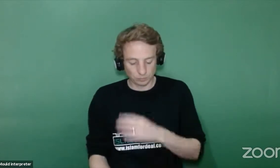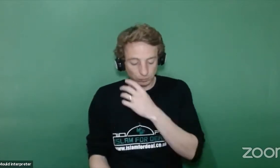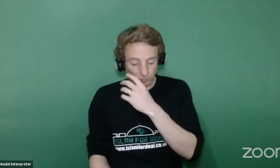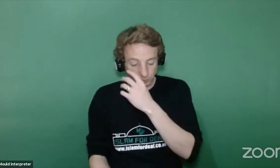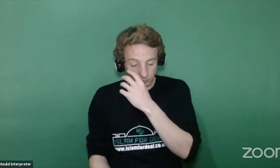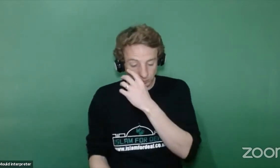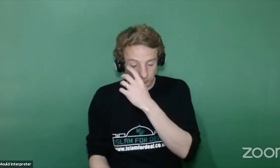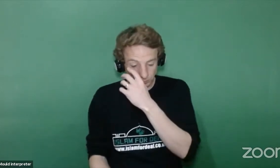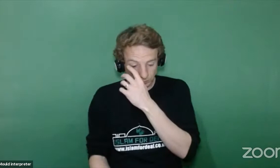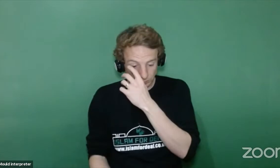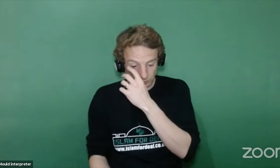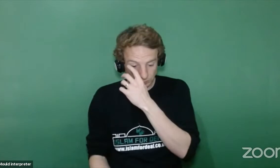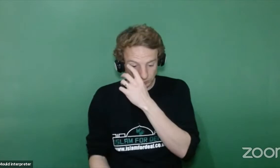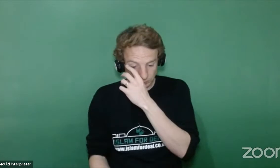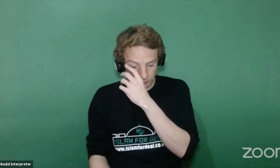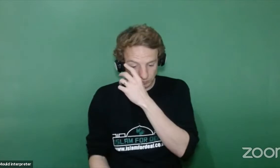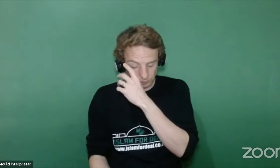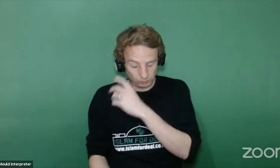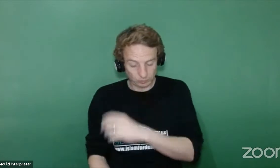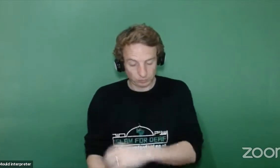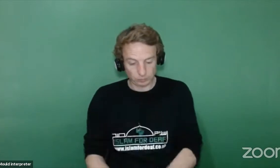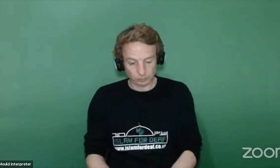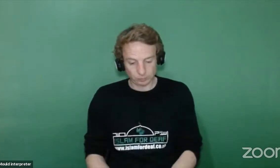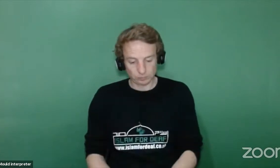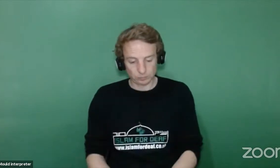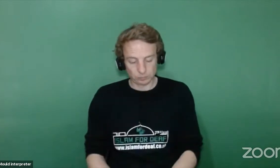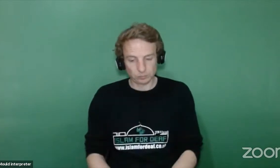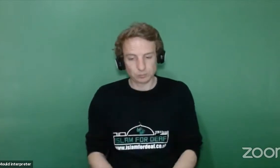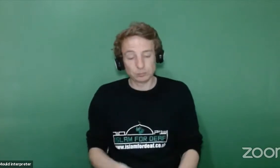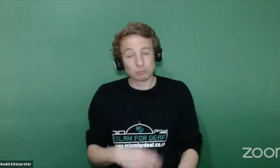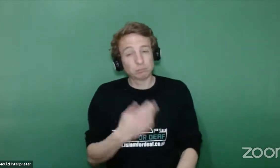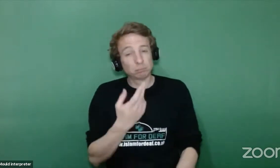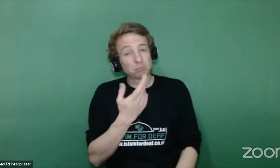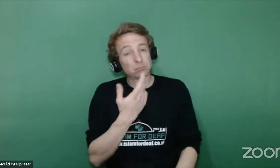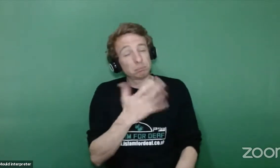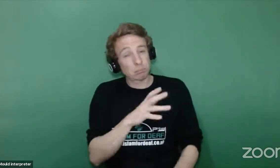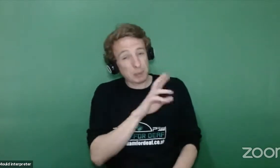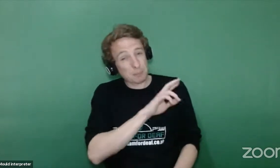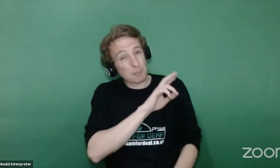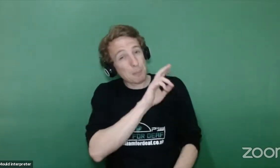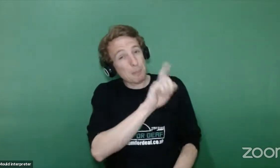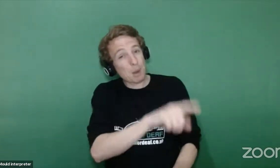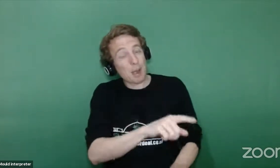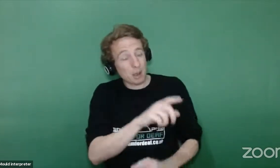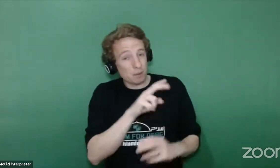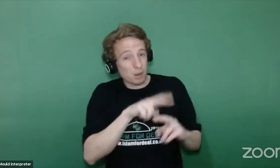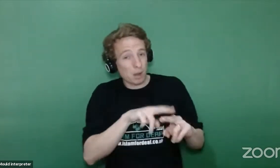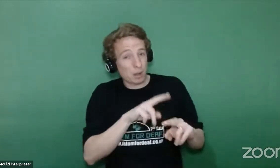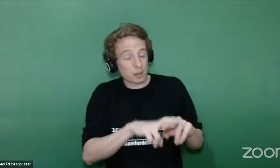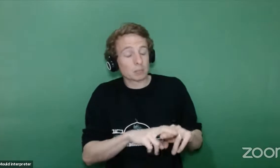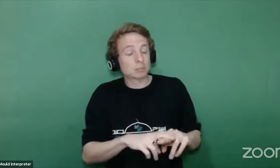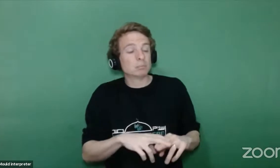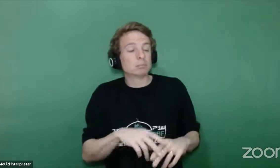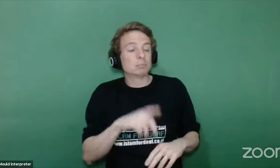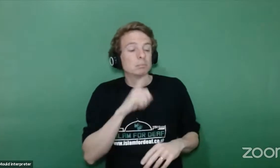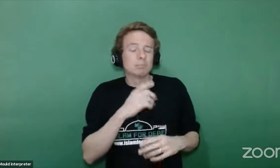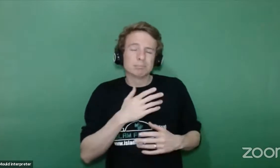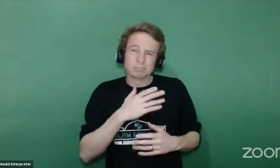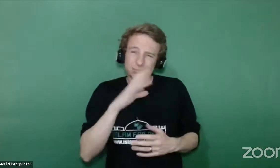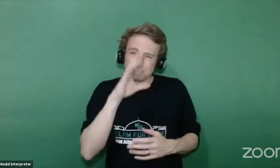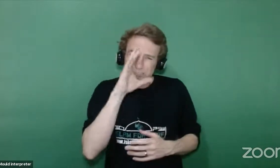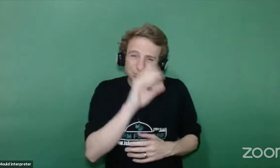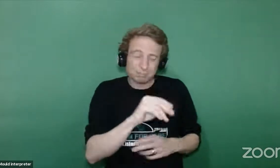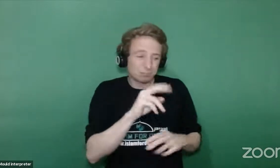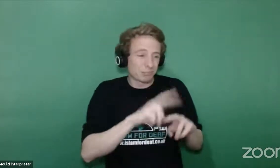لحافظون. So when they returned to their father, they said, "O our father, no more measure of grain shall